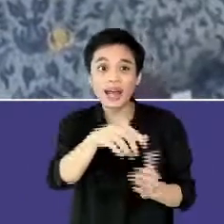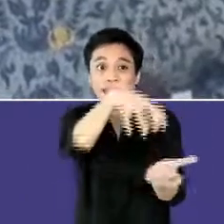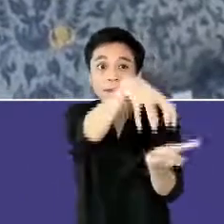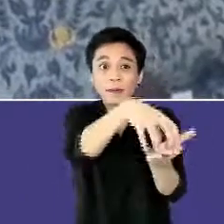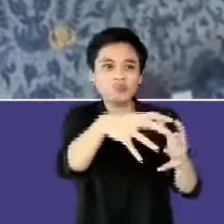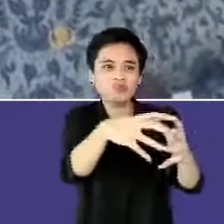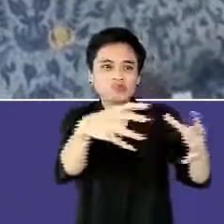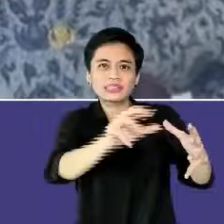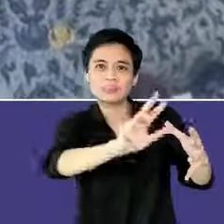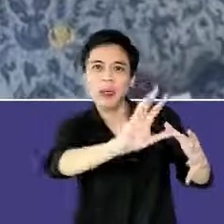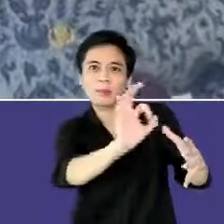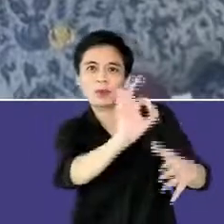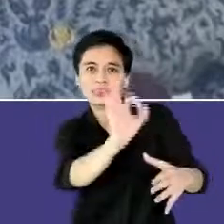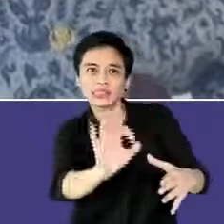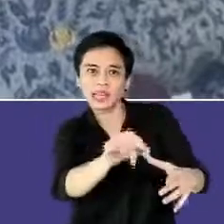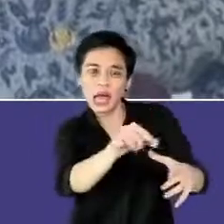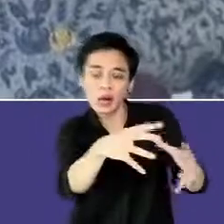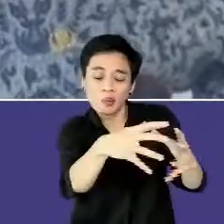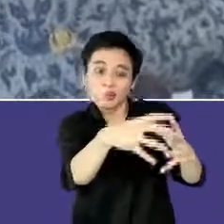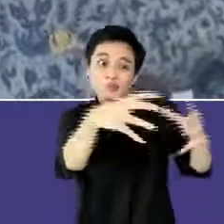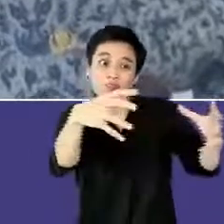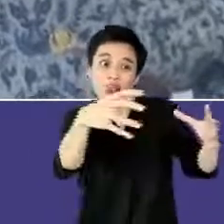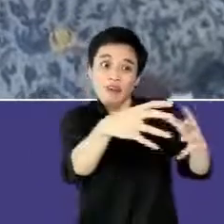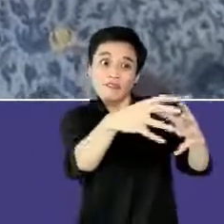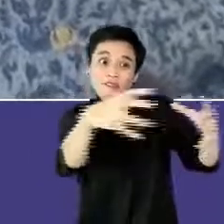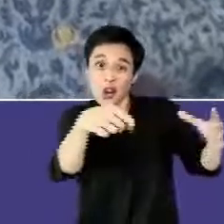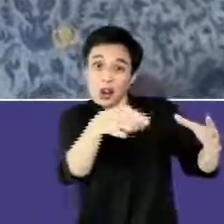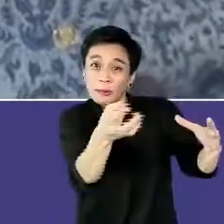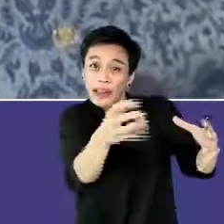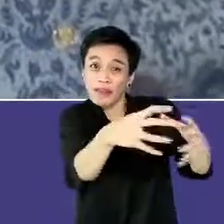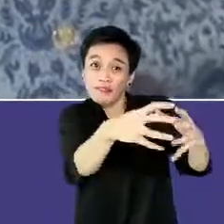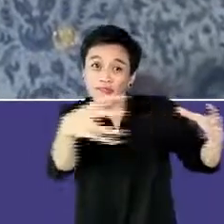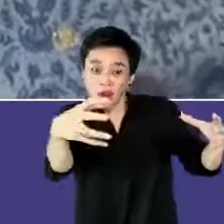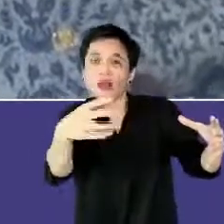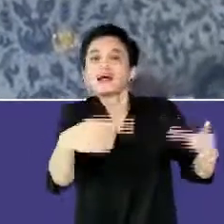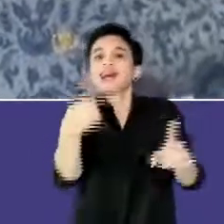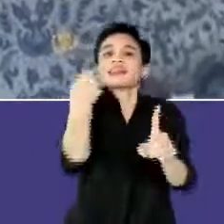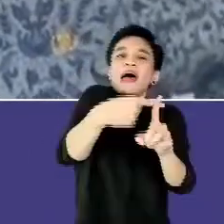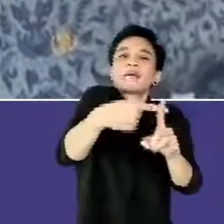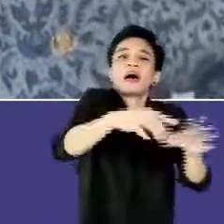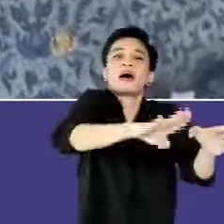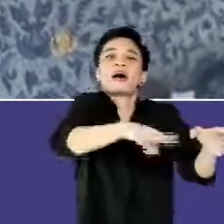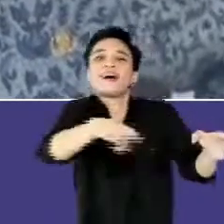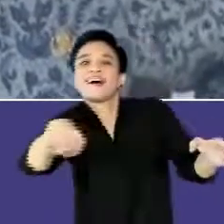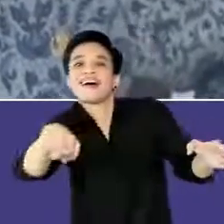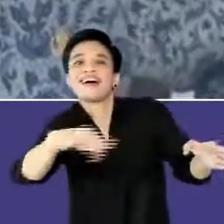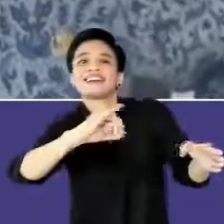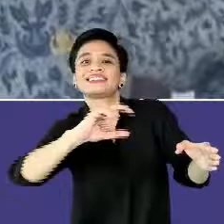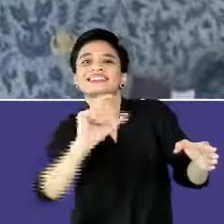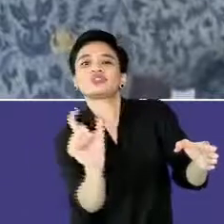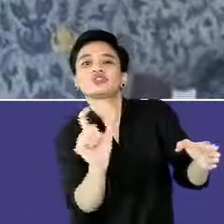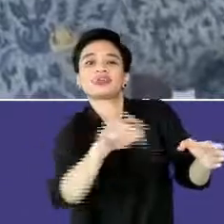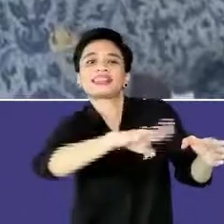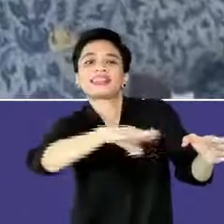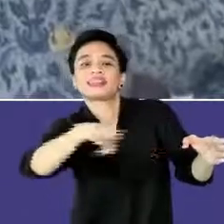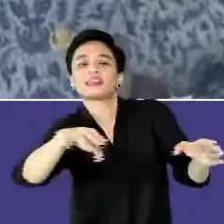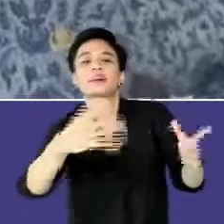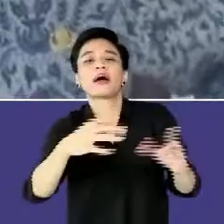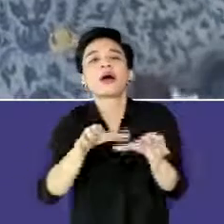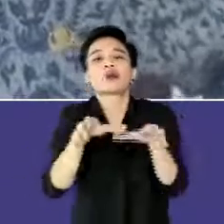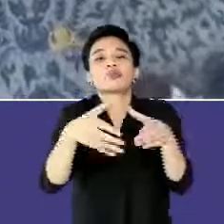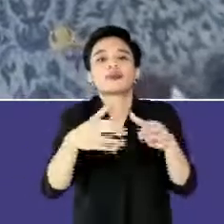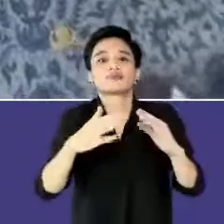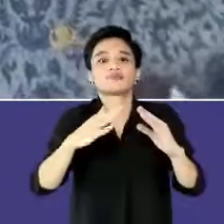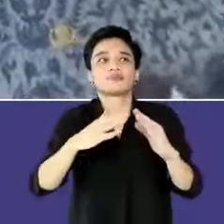90 kita monitor dan minta agar ada segera penambahan rumah pyio maupun DP isolasi